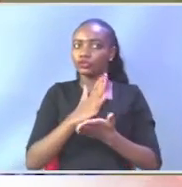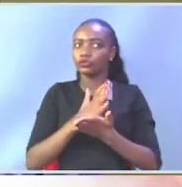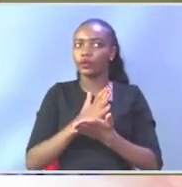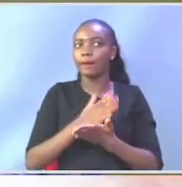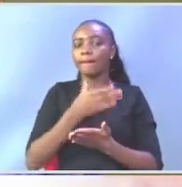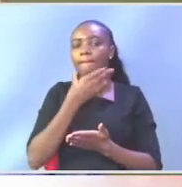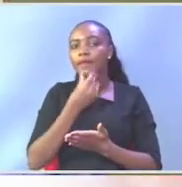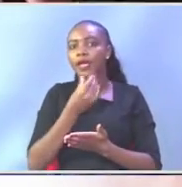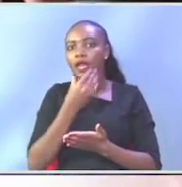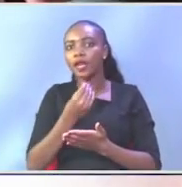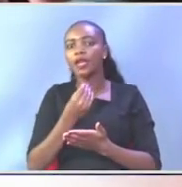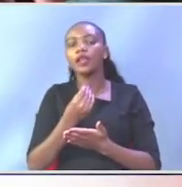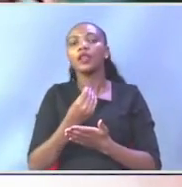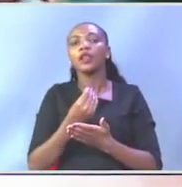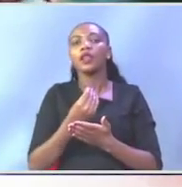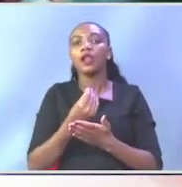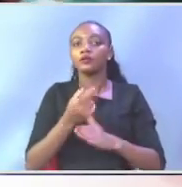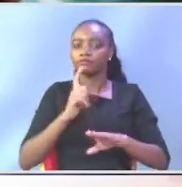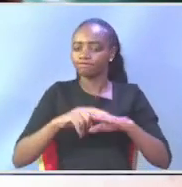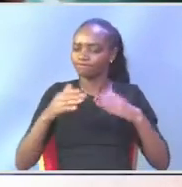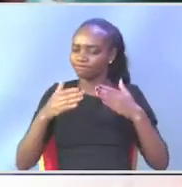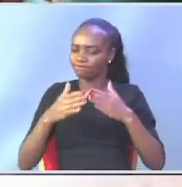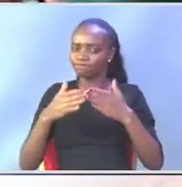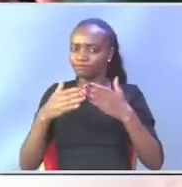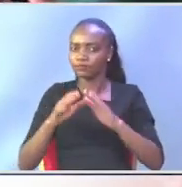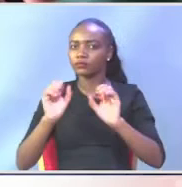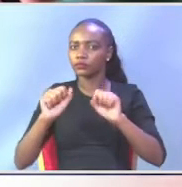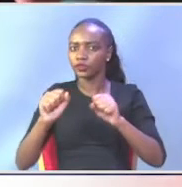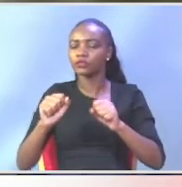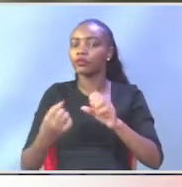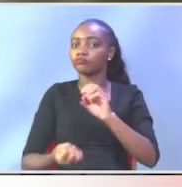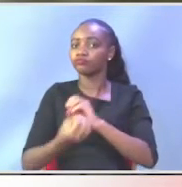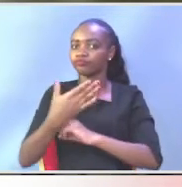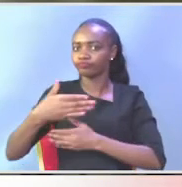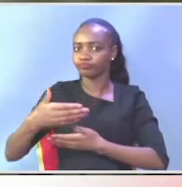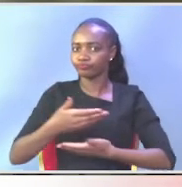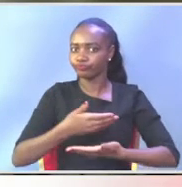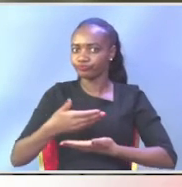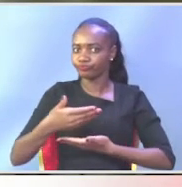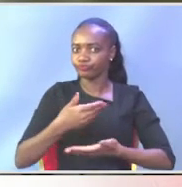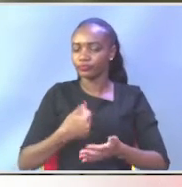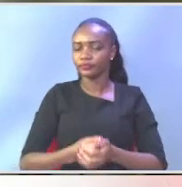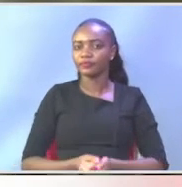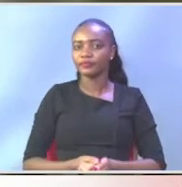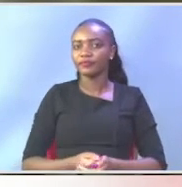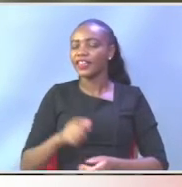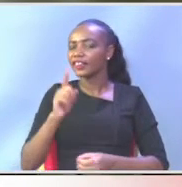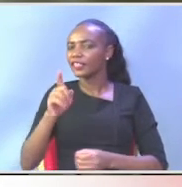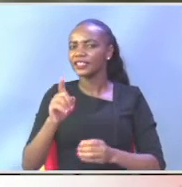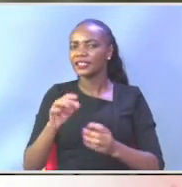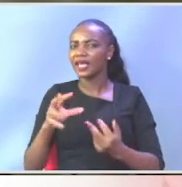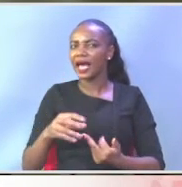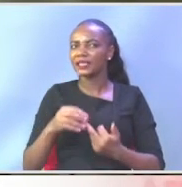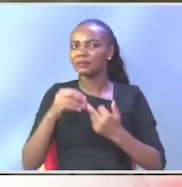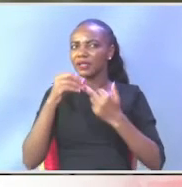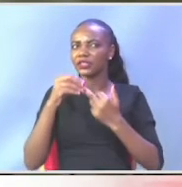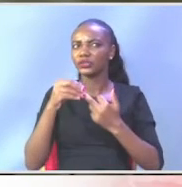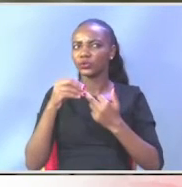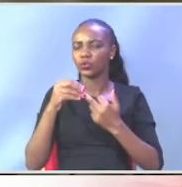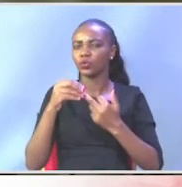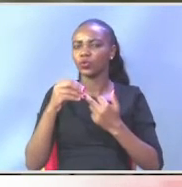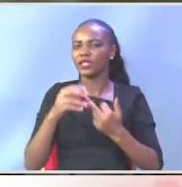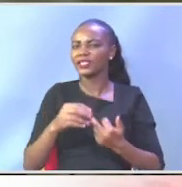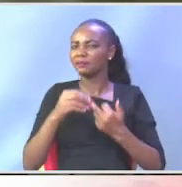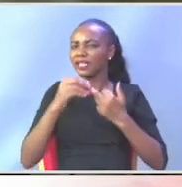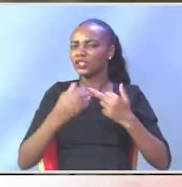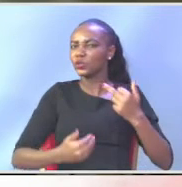na Kati kufanyika kwa mara ya kwanza nchini Kenya. Ni upasuaji wa aina yake, upasuaji wa kwanza